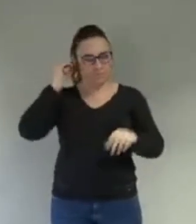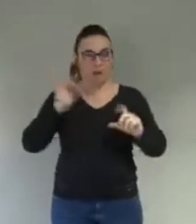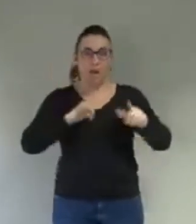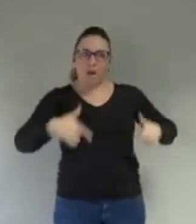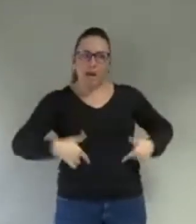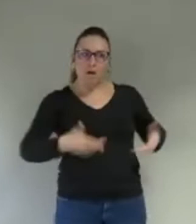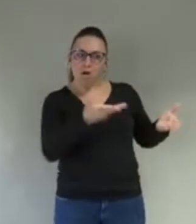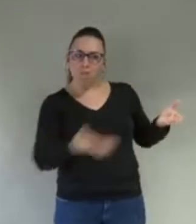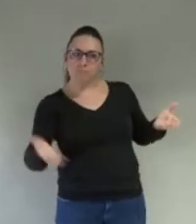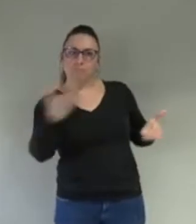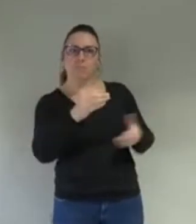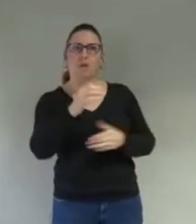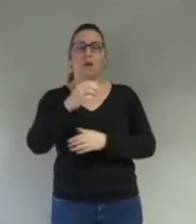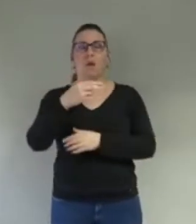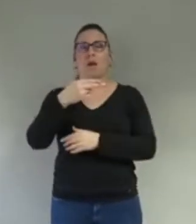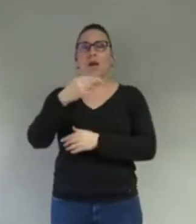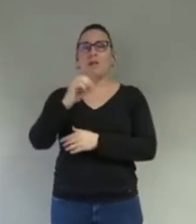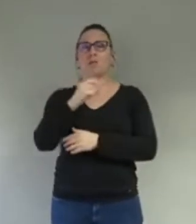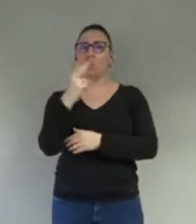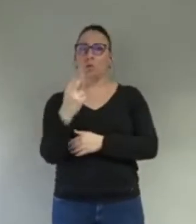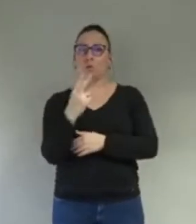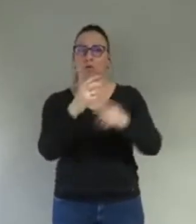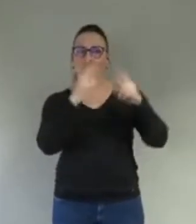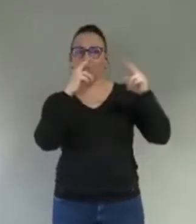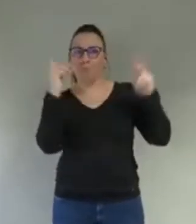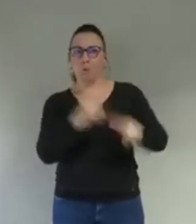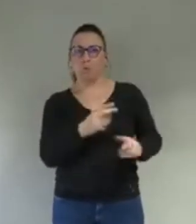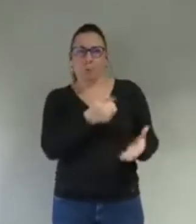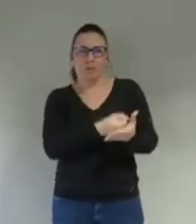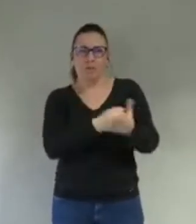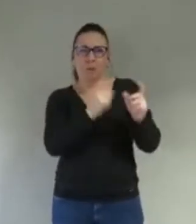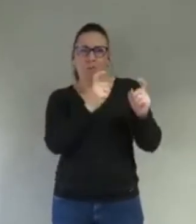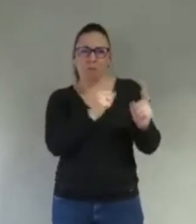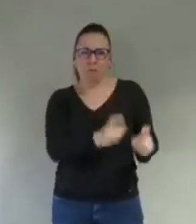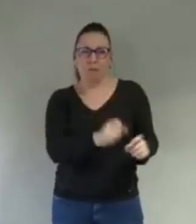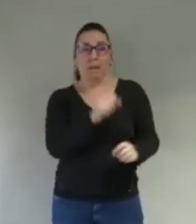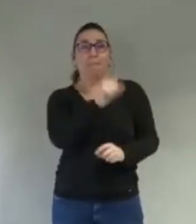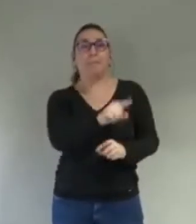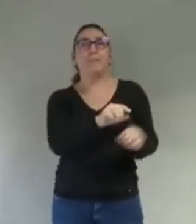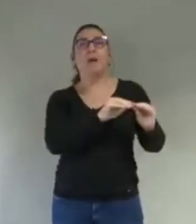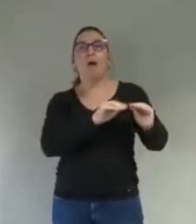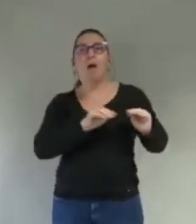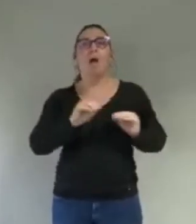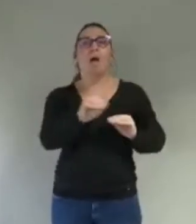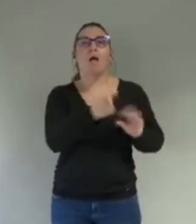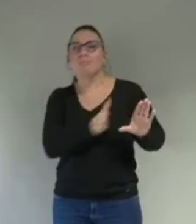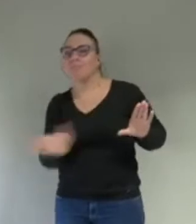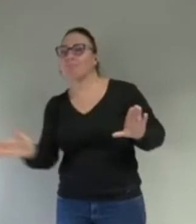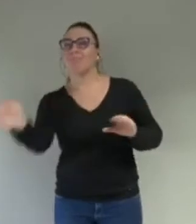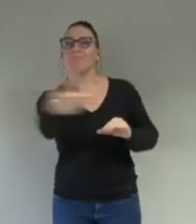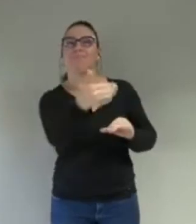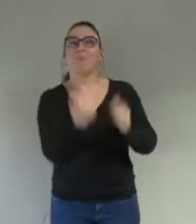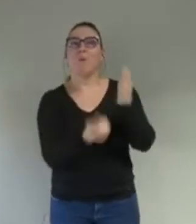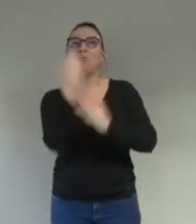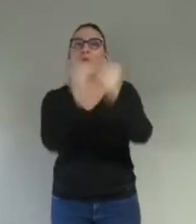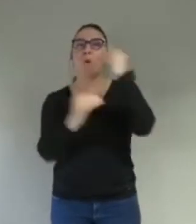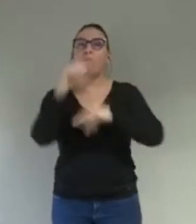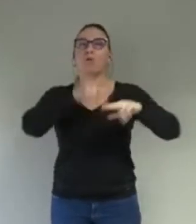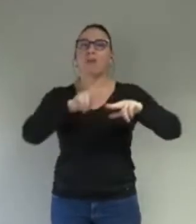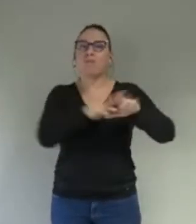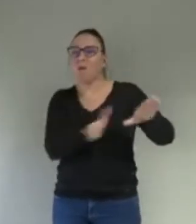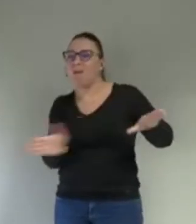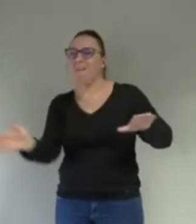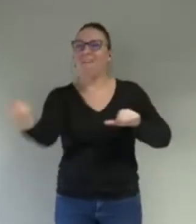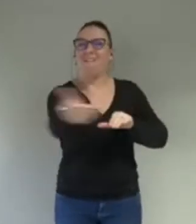la pollution au NO2 a le moins baissé, sont celles qui ont subi le report de circulation lié au nouveau plan que vous avez